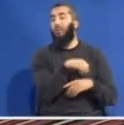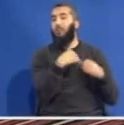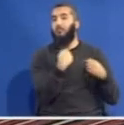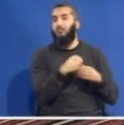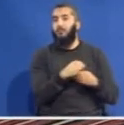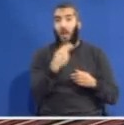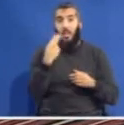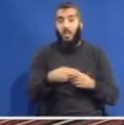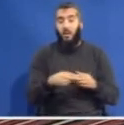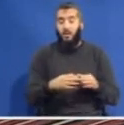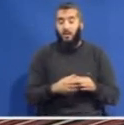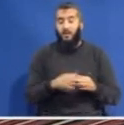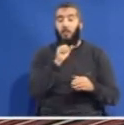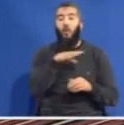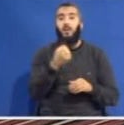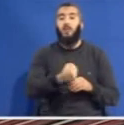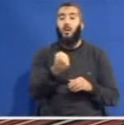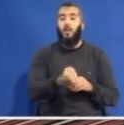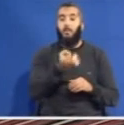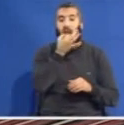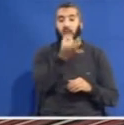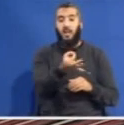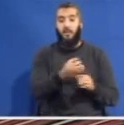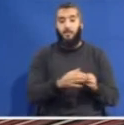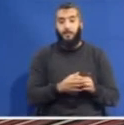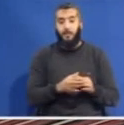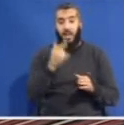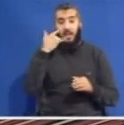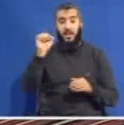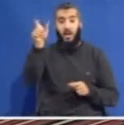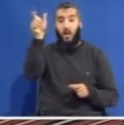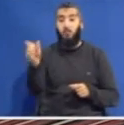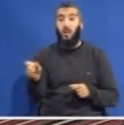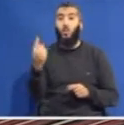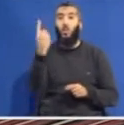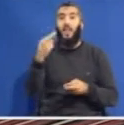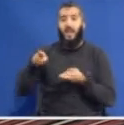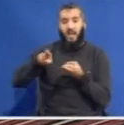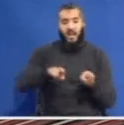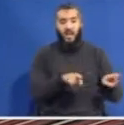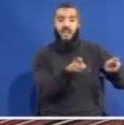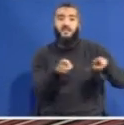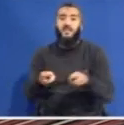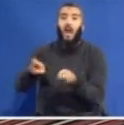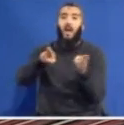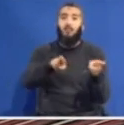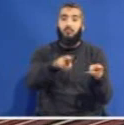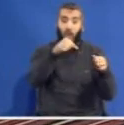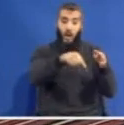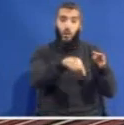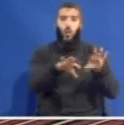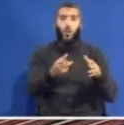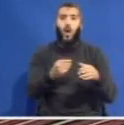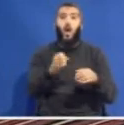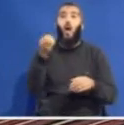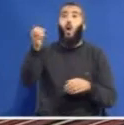فكما قال النبي عليه الصلاة والسلام: لو كان لابن آدم واد من, من, من, من, من الذهب